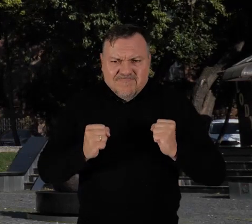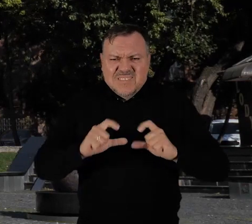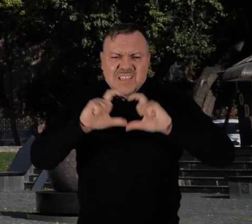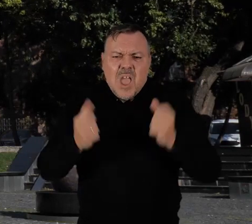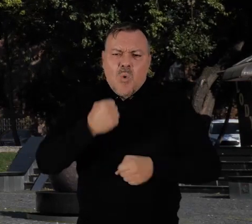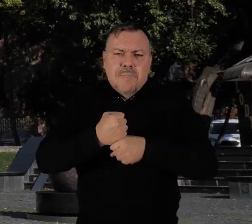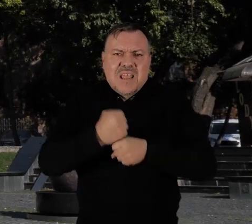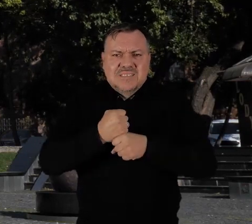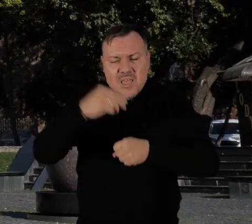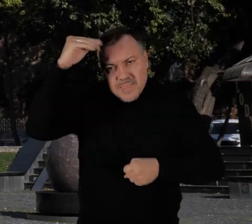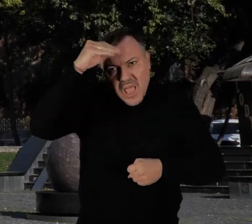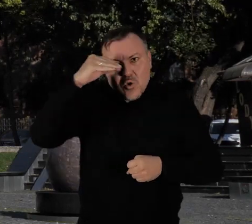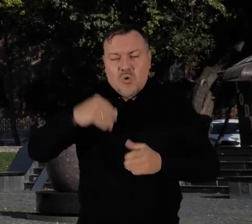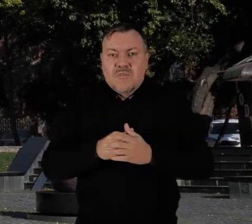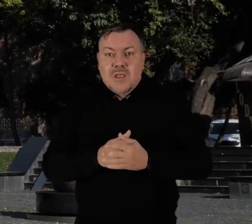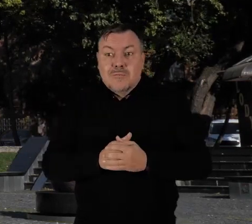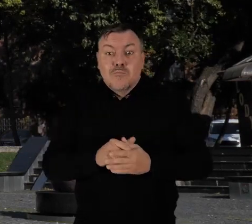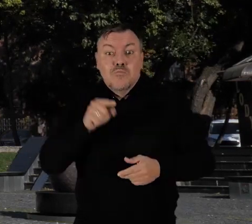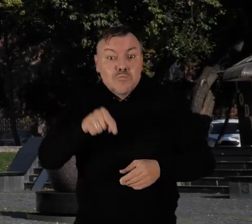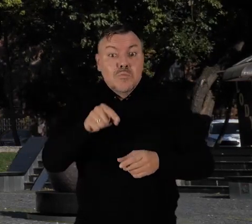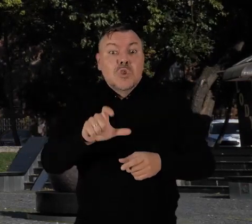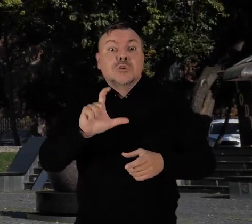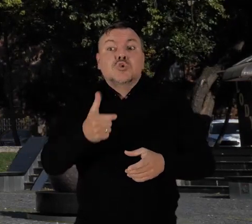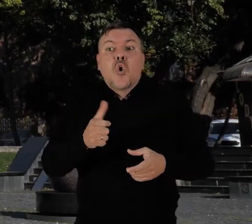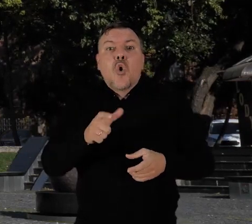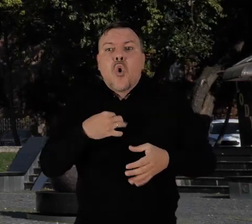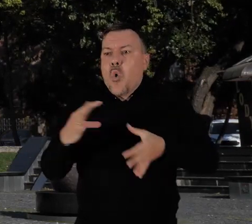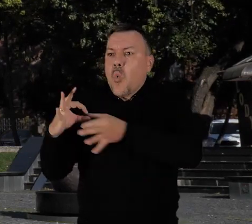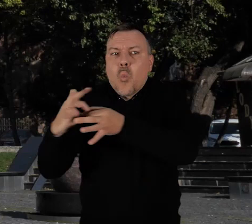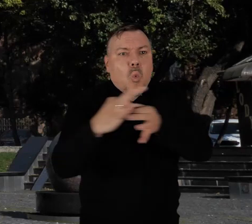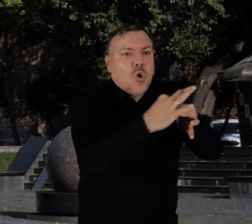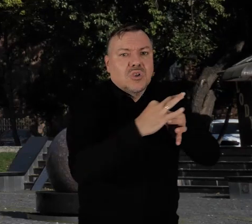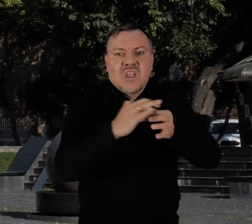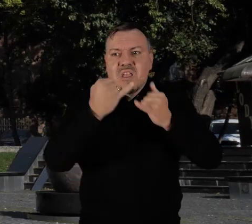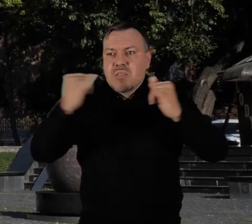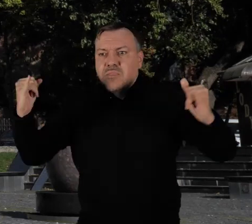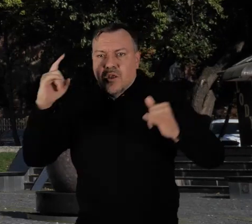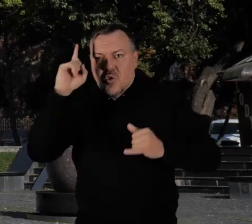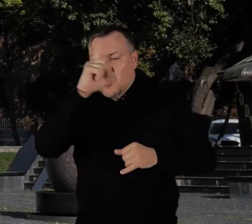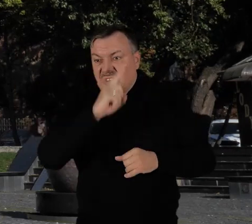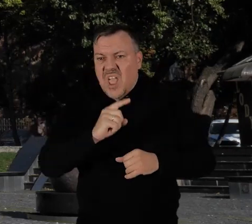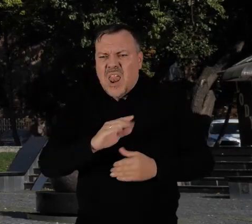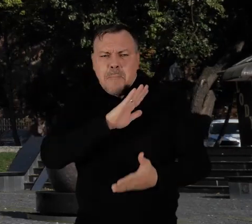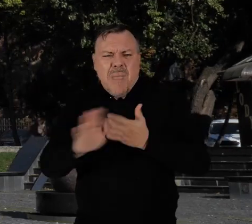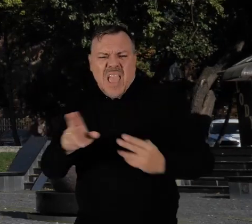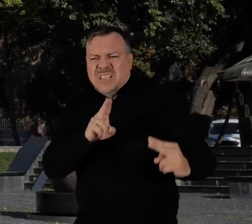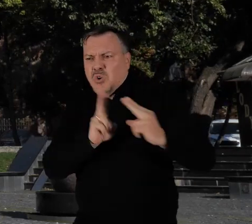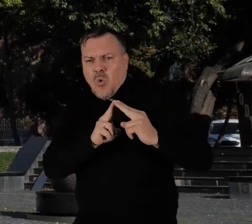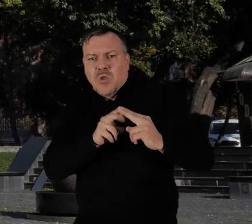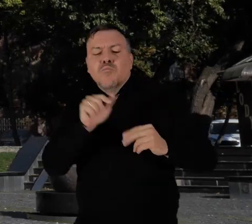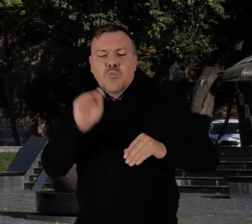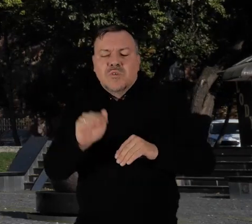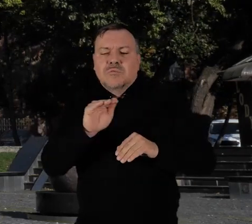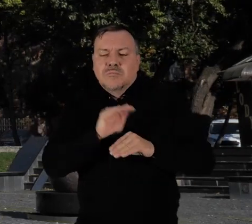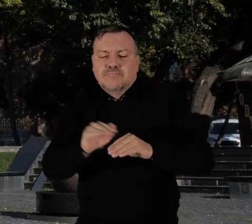pracy naukowej, a więc również tego, co w tej pracy łączy mnie z innymi. Ale bezkompromisowość powinna być łagodzona